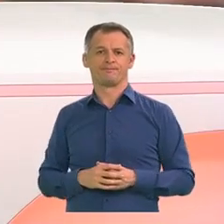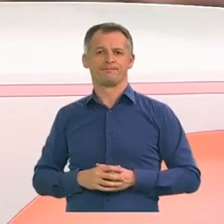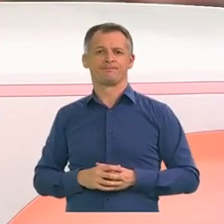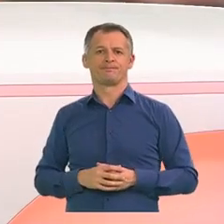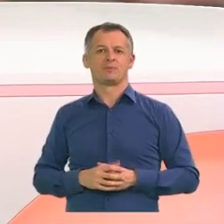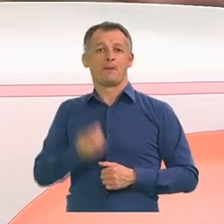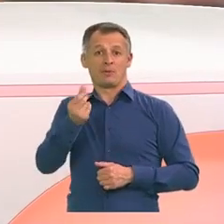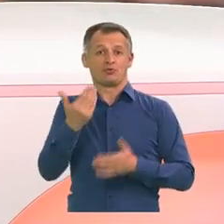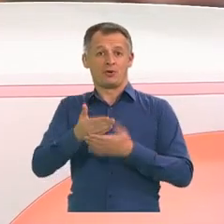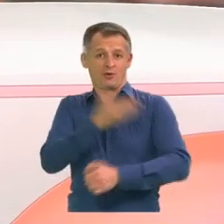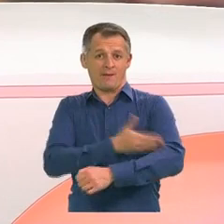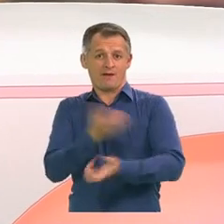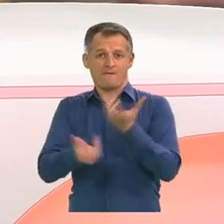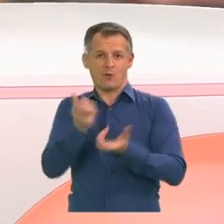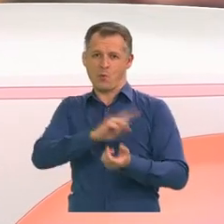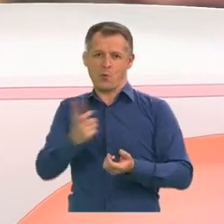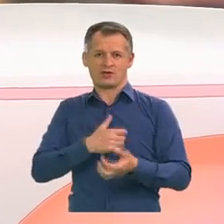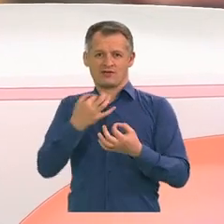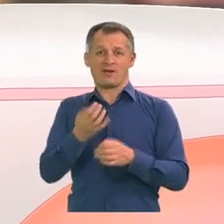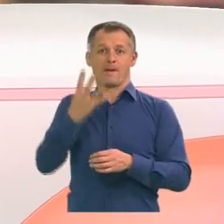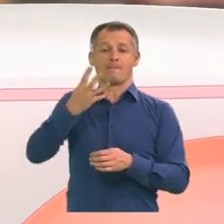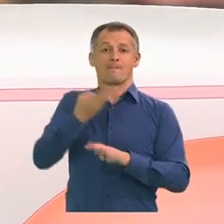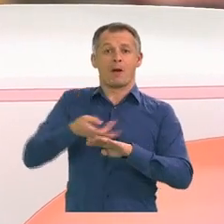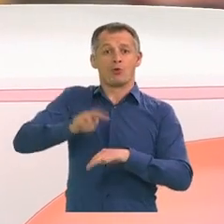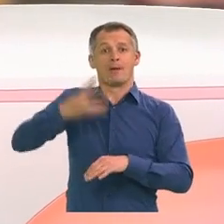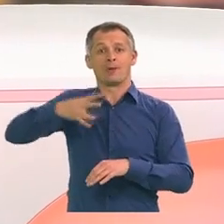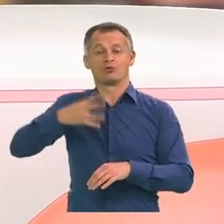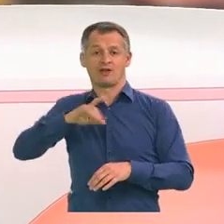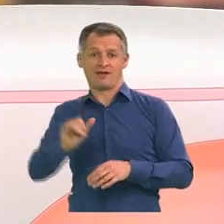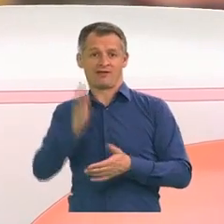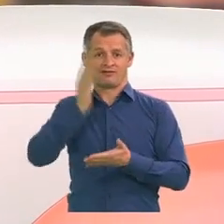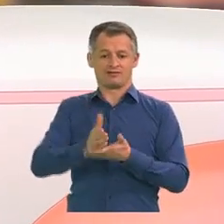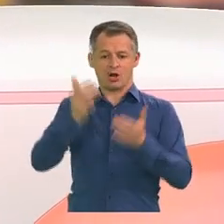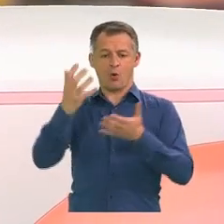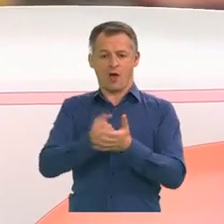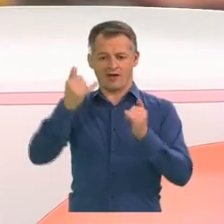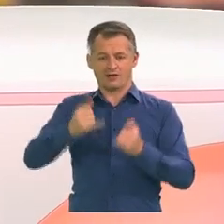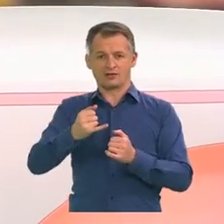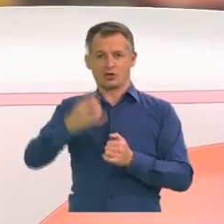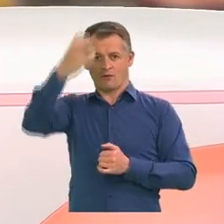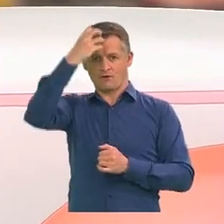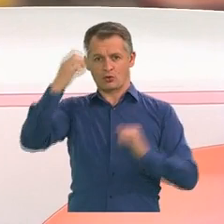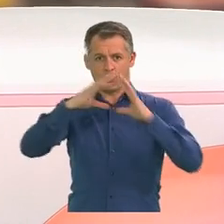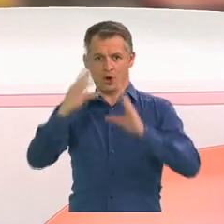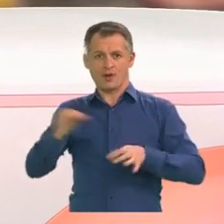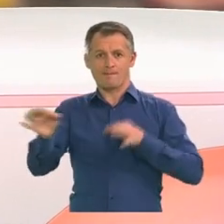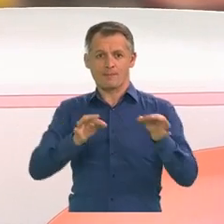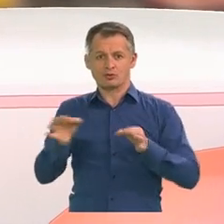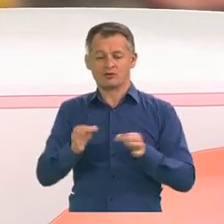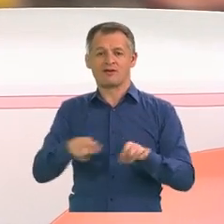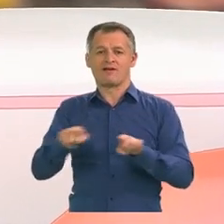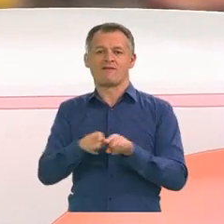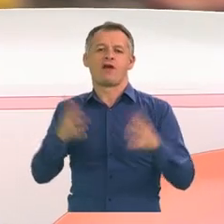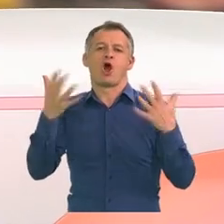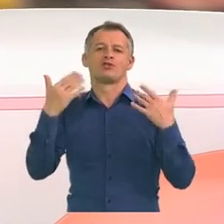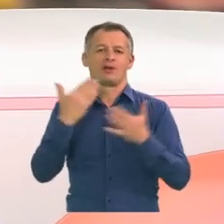Prețul pentru lemnele de foc nu poate costa mai mult de 400 de lei. Este decizia luată astăzi de Guvernul României, iar măsura este ca o gură